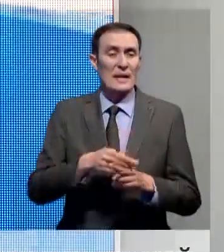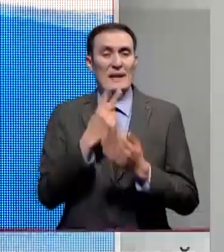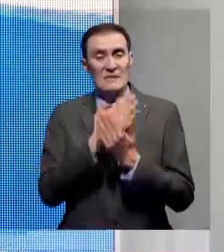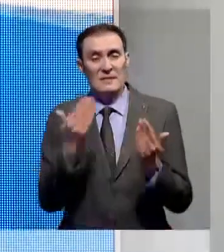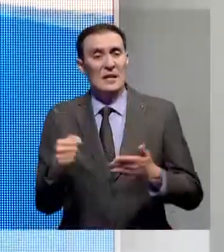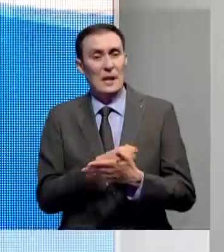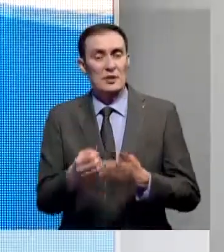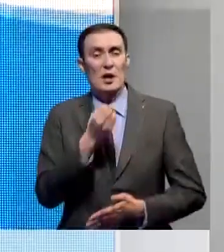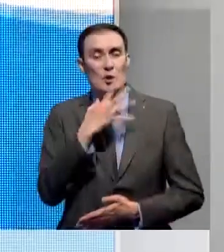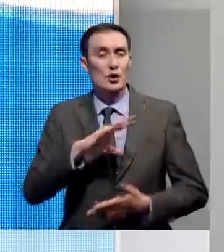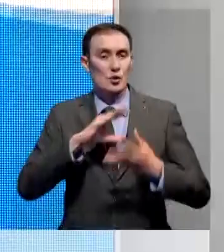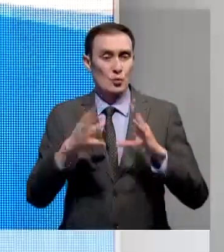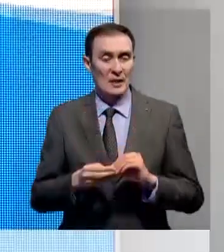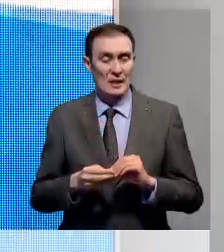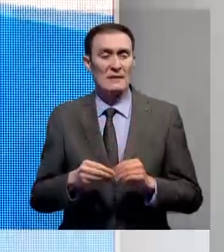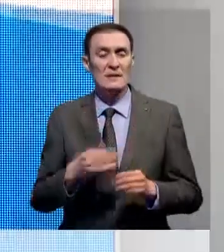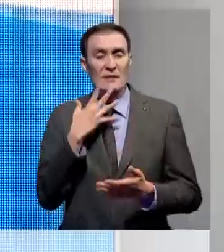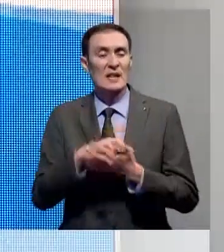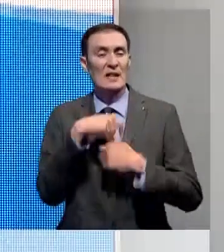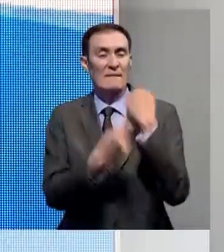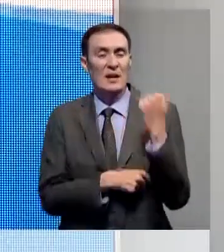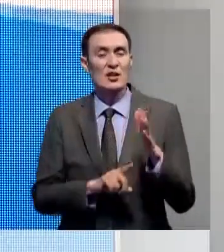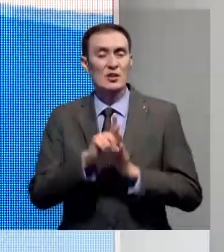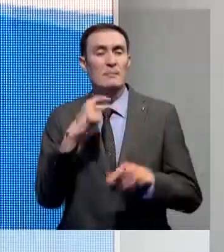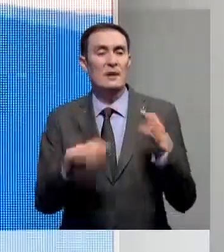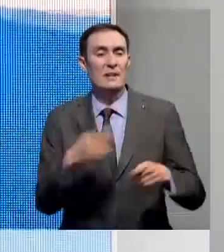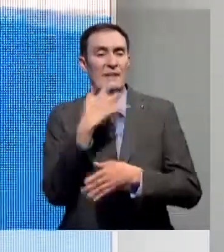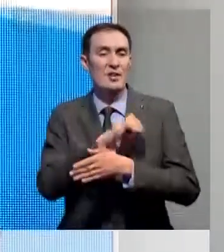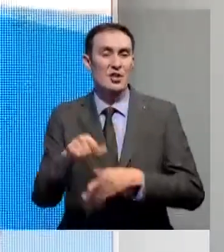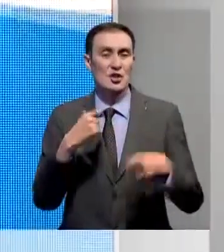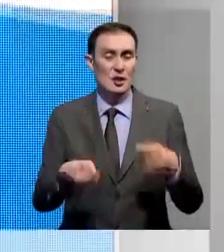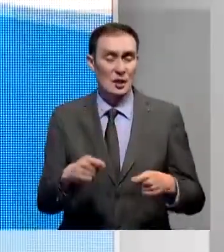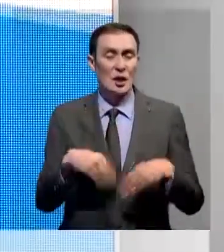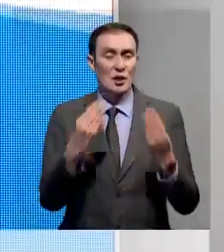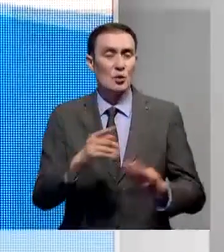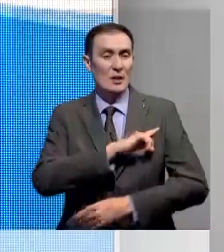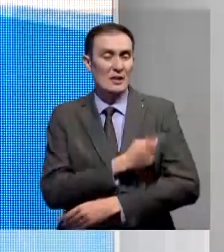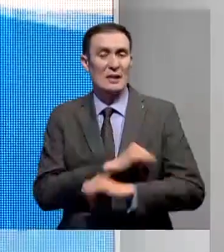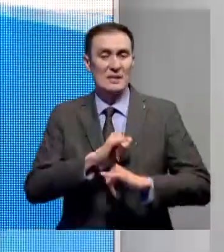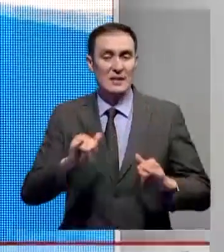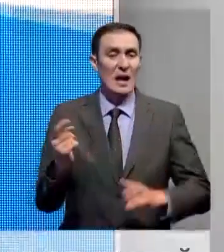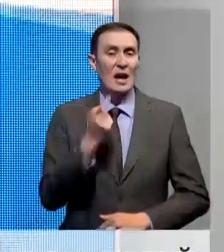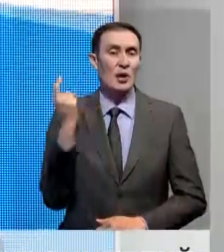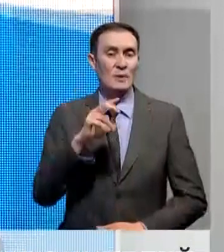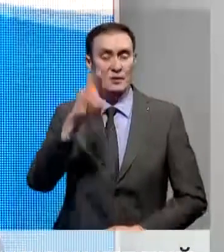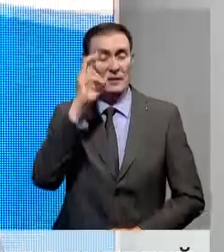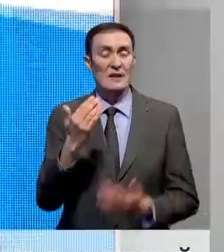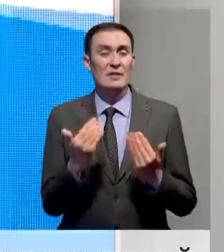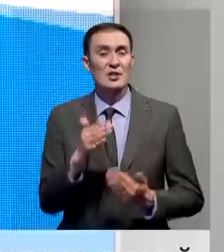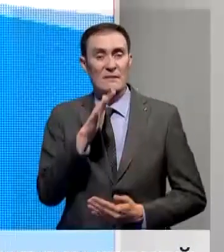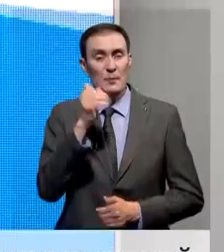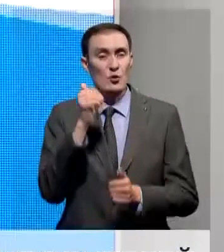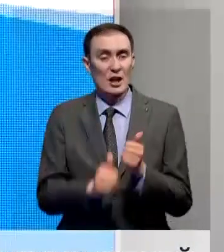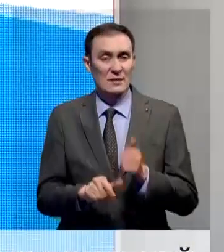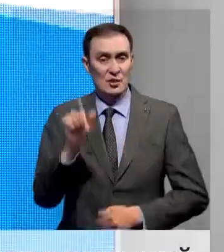выставке, добились хороших результатов и выводят свою продукцию на внешний рынок. Понятно, что это даст толчок развитию экономики страны. В настоящее время у